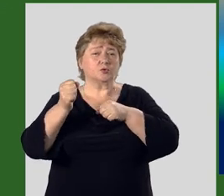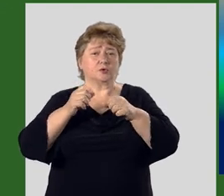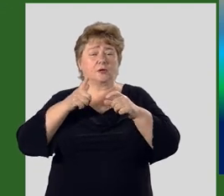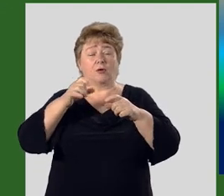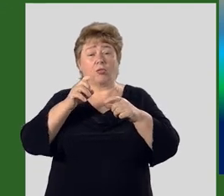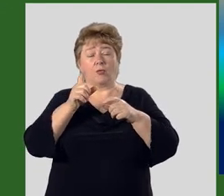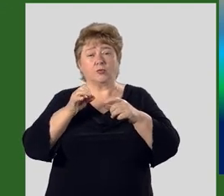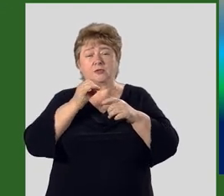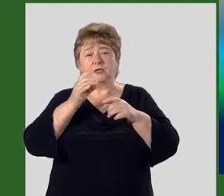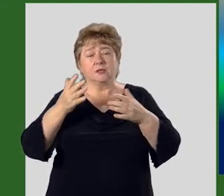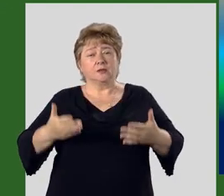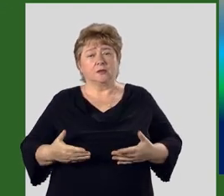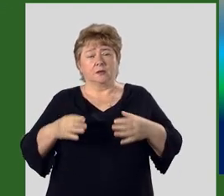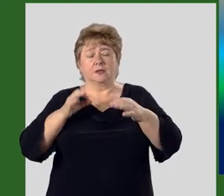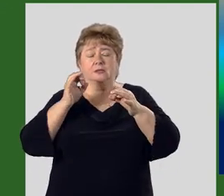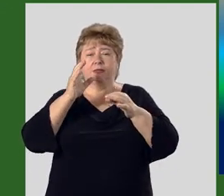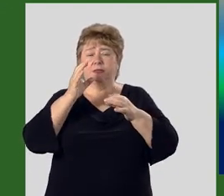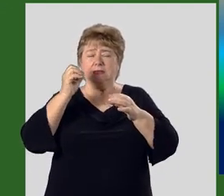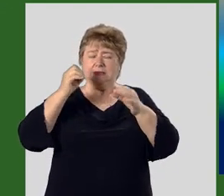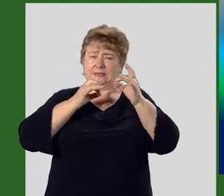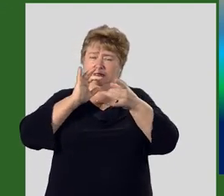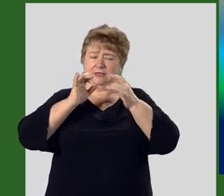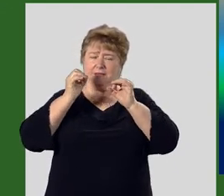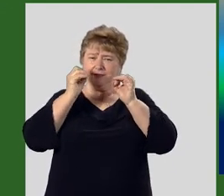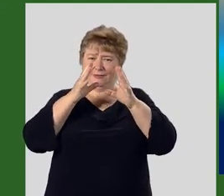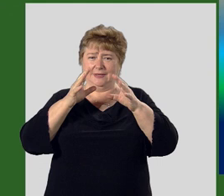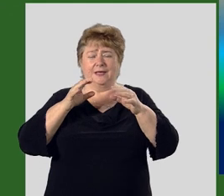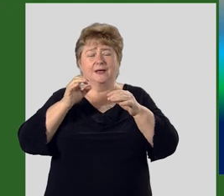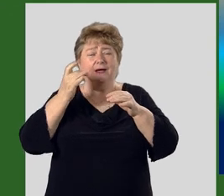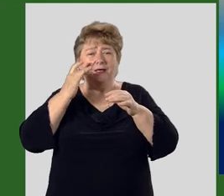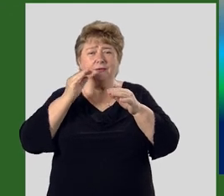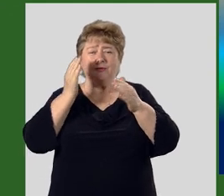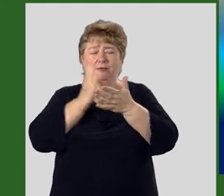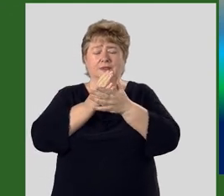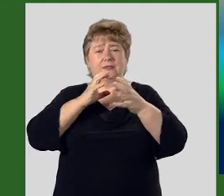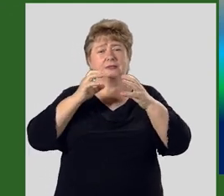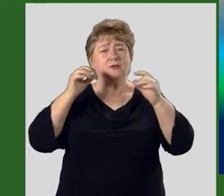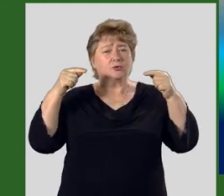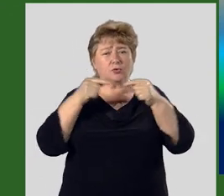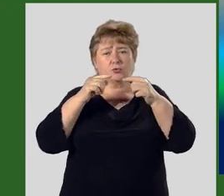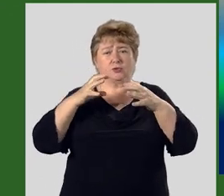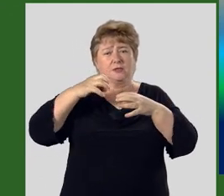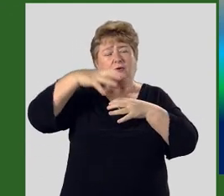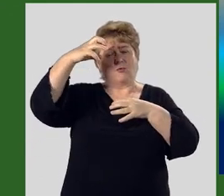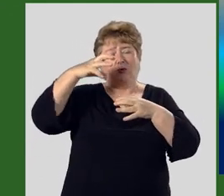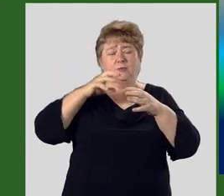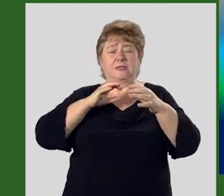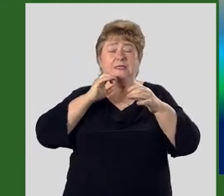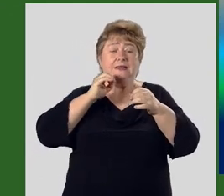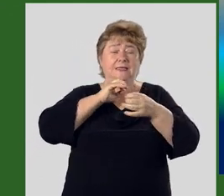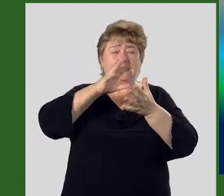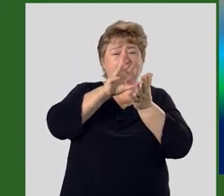глобус из органических светодиодов. Он показывает реальное изображение Земли из космоса при